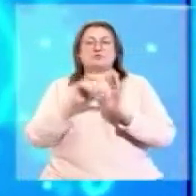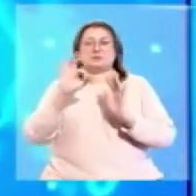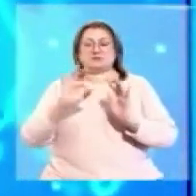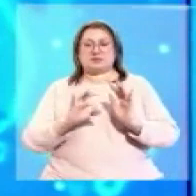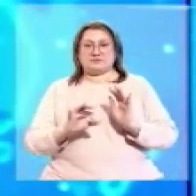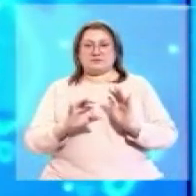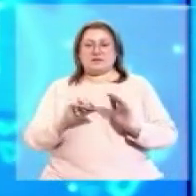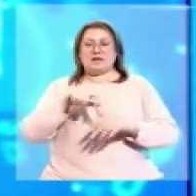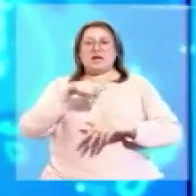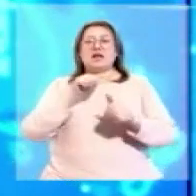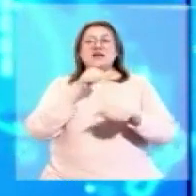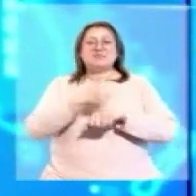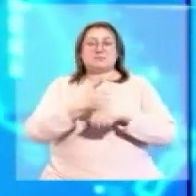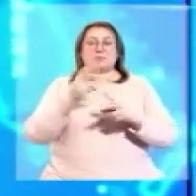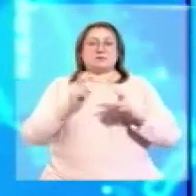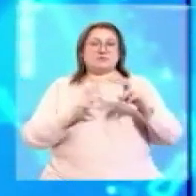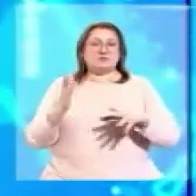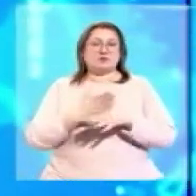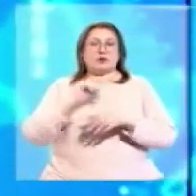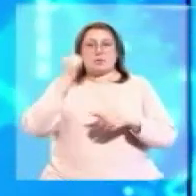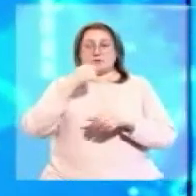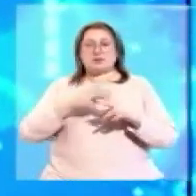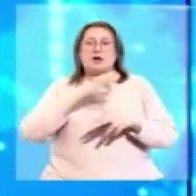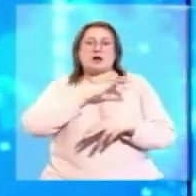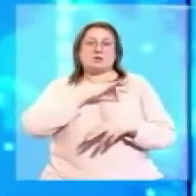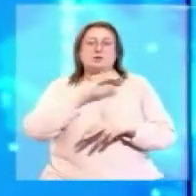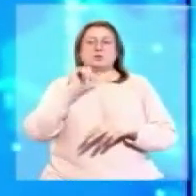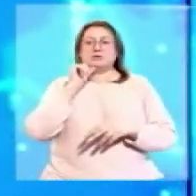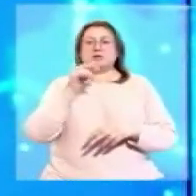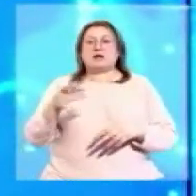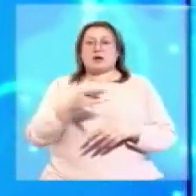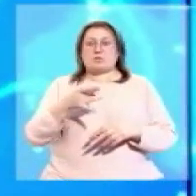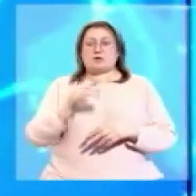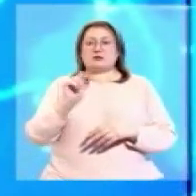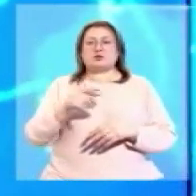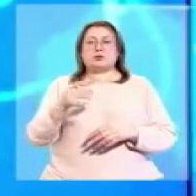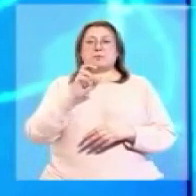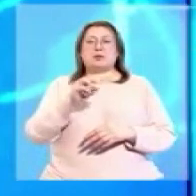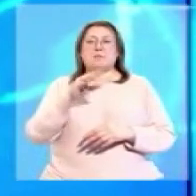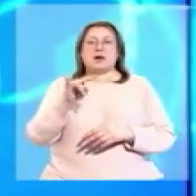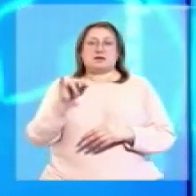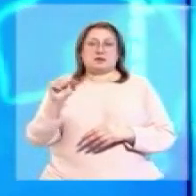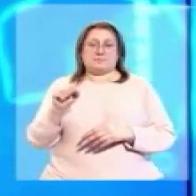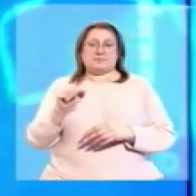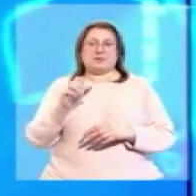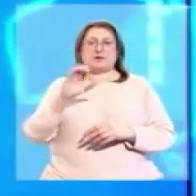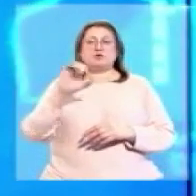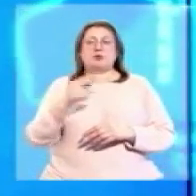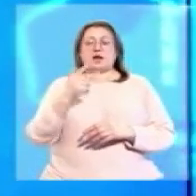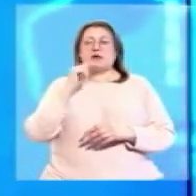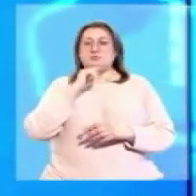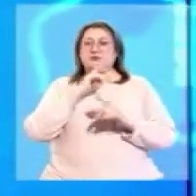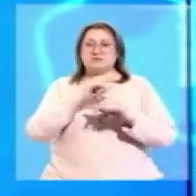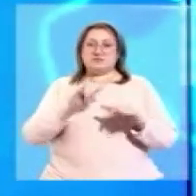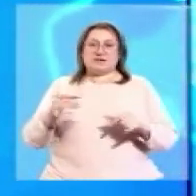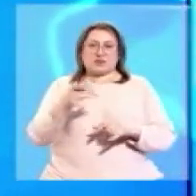6%. Лидерами производства по результатам года стали Карабалыкский и Костанайский районы, а также район Бейімбет-Амалина. О социально-экономическом